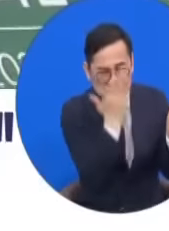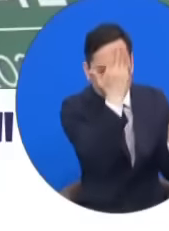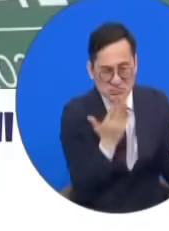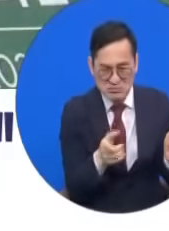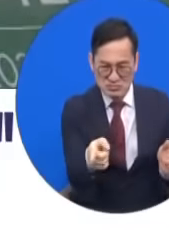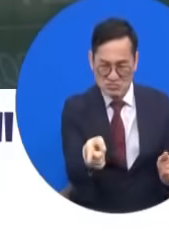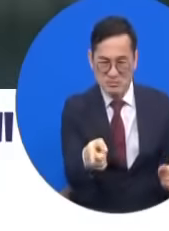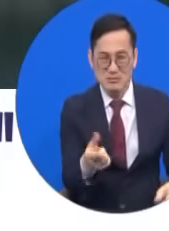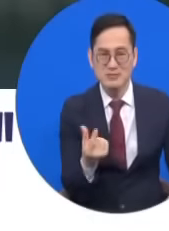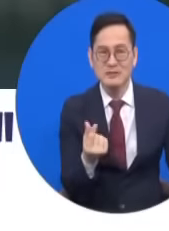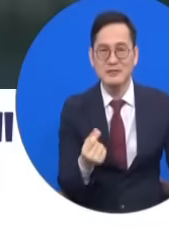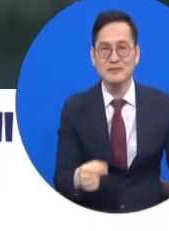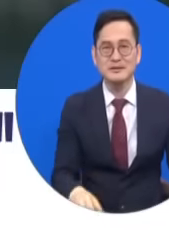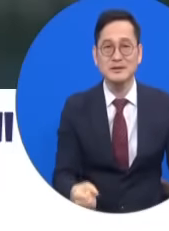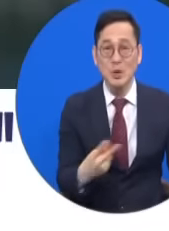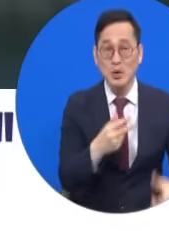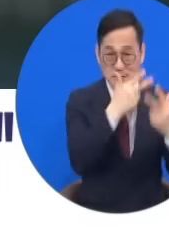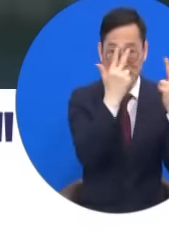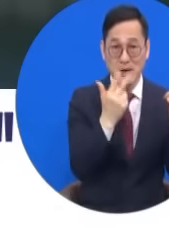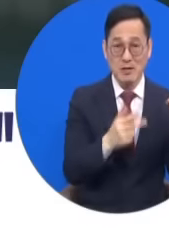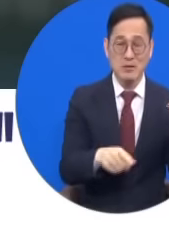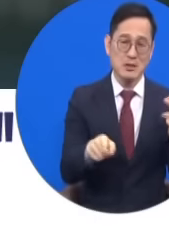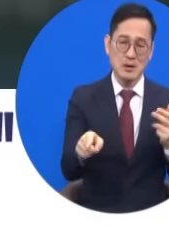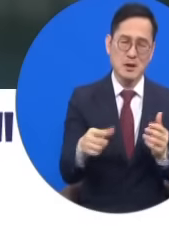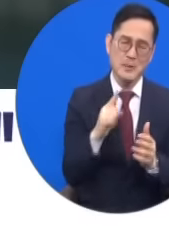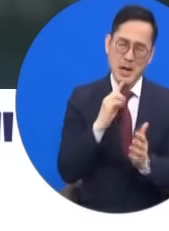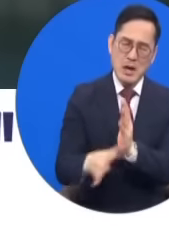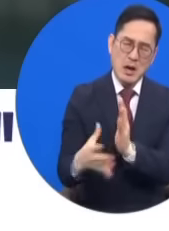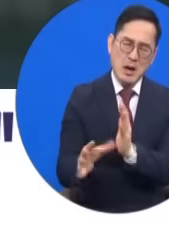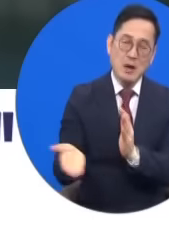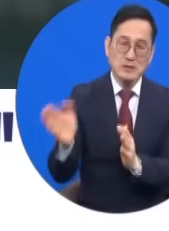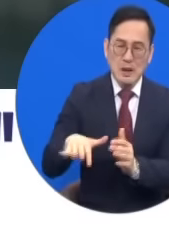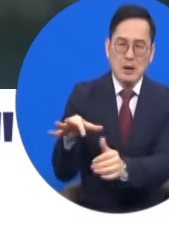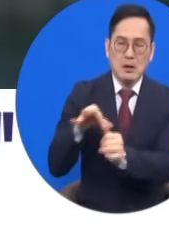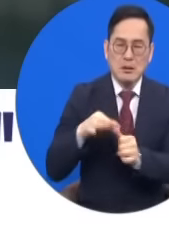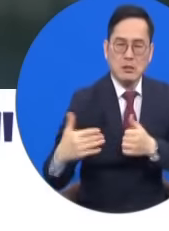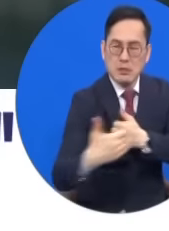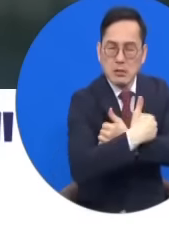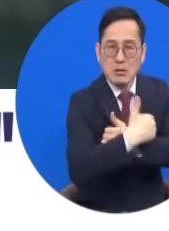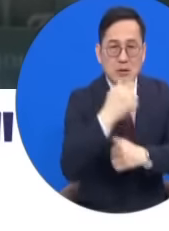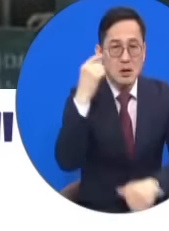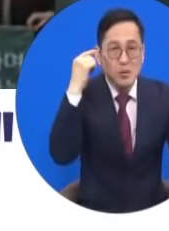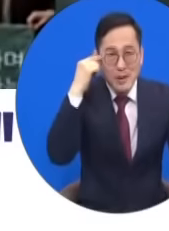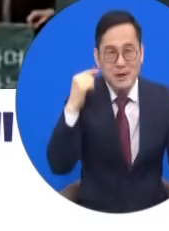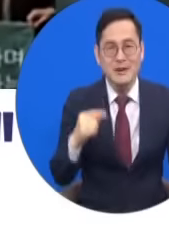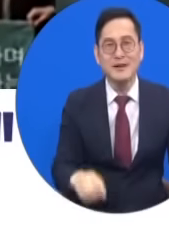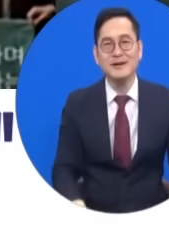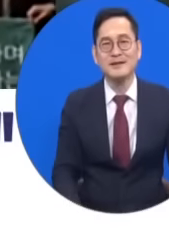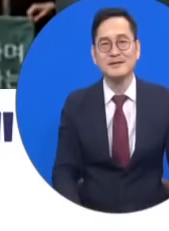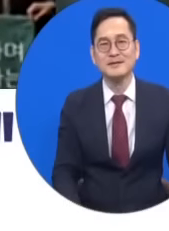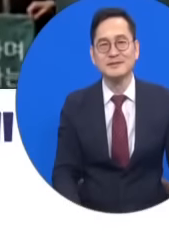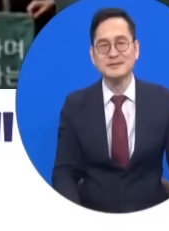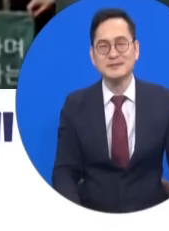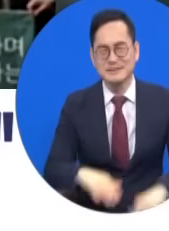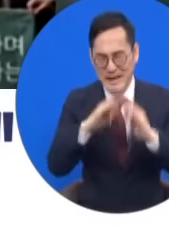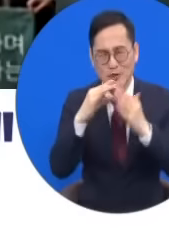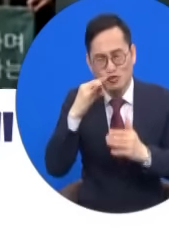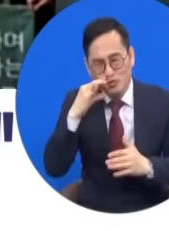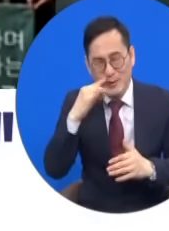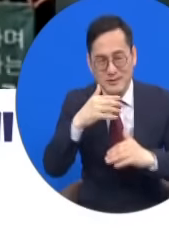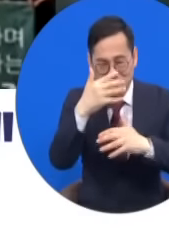이재명 대표는 왜 이 김준혁이라는 사람을 끌어안고 가는 것일까, 이 부분에 대한 궁금증이 다